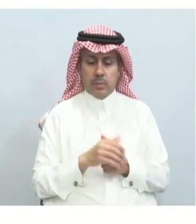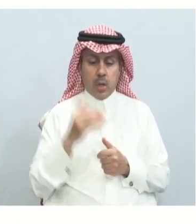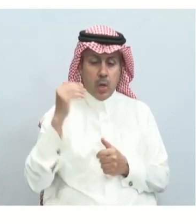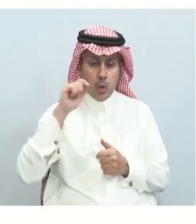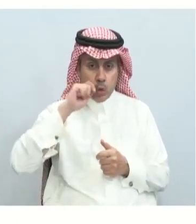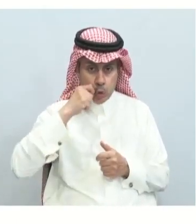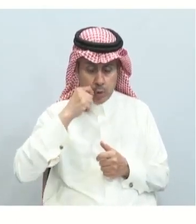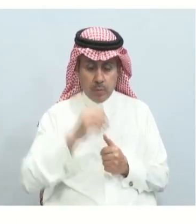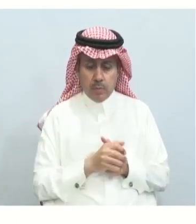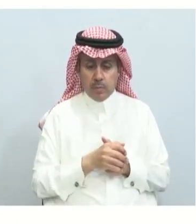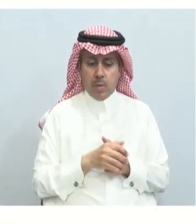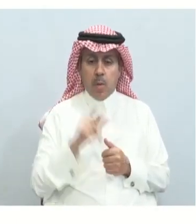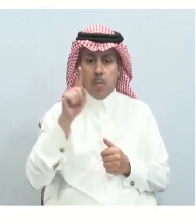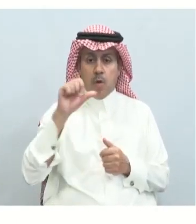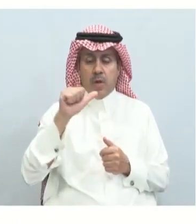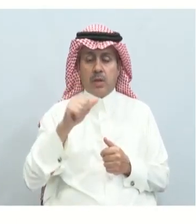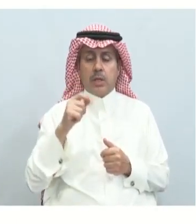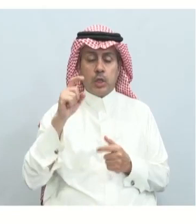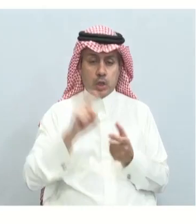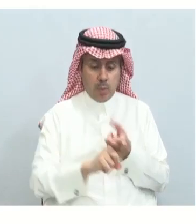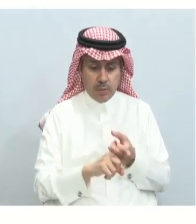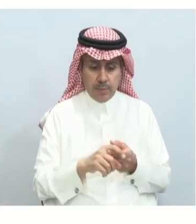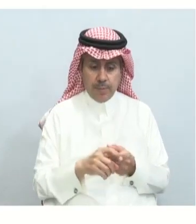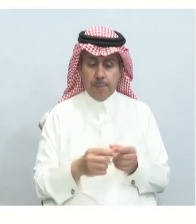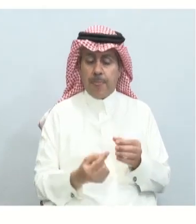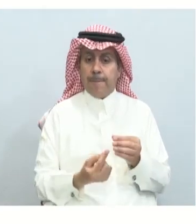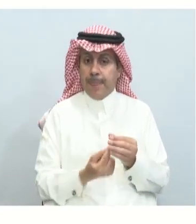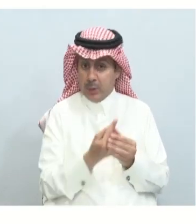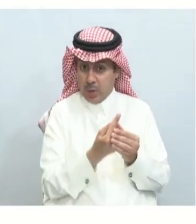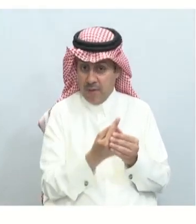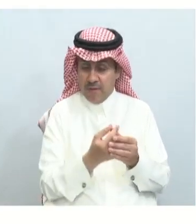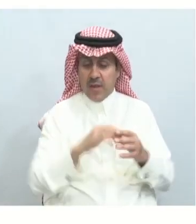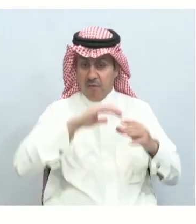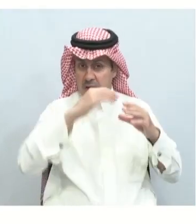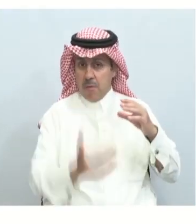اجنبي وبويضه الزوجه ثم تزرع اللقيحة